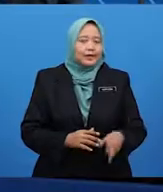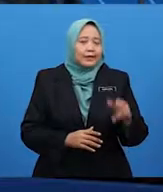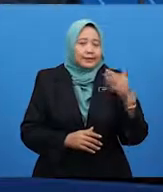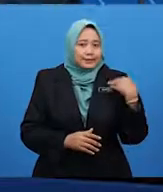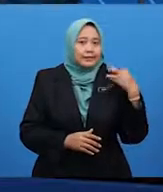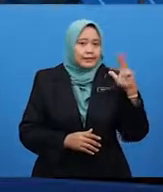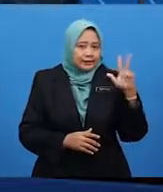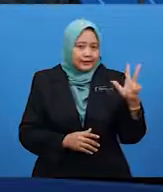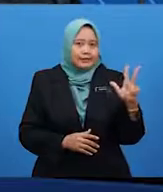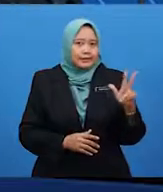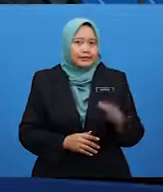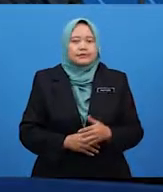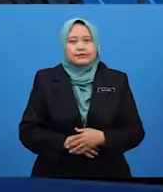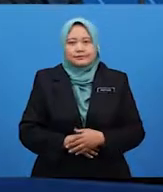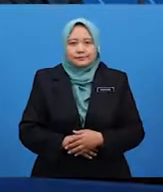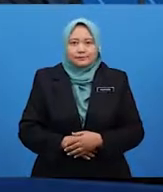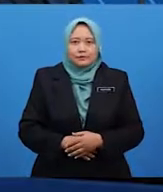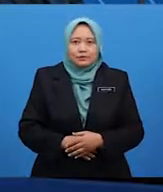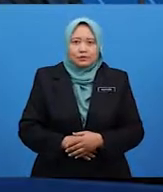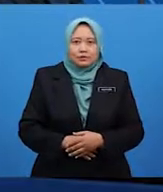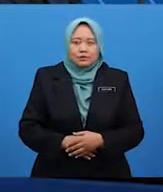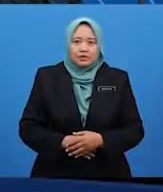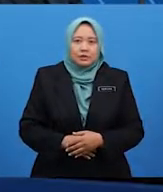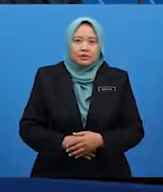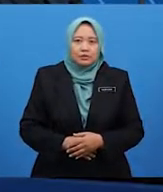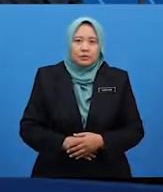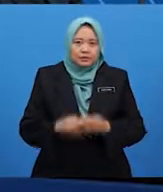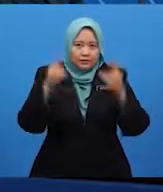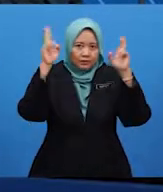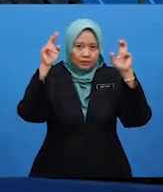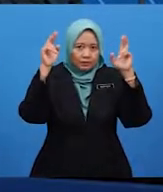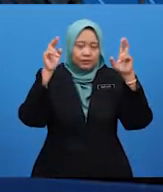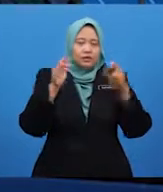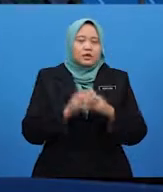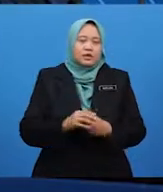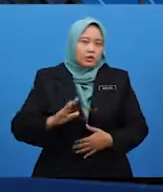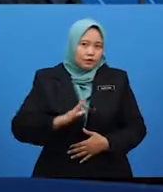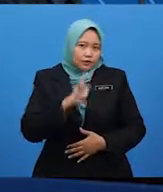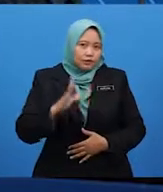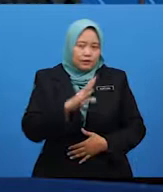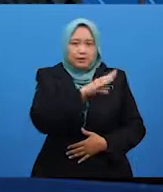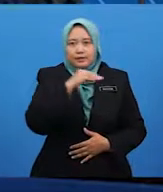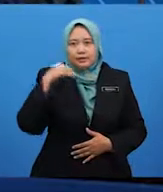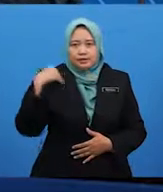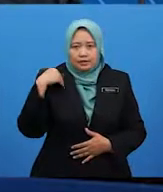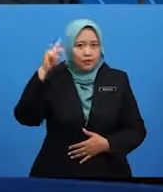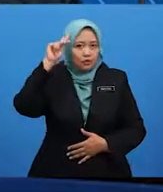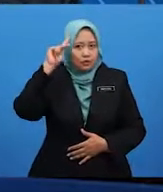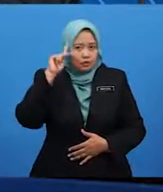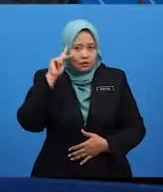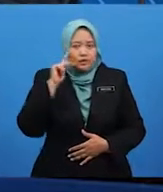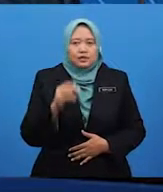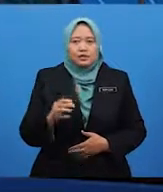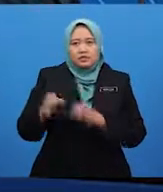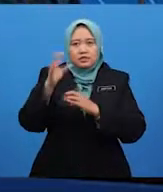Okey, daripada sini maksudnya kesimpulannya, subjek, aspek formal serta kandungan dan konteks adalah